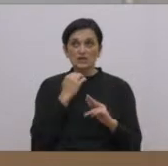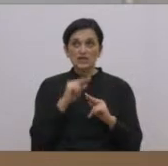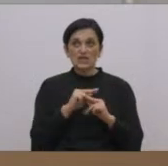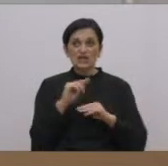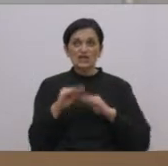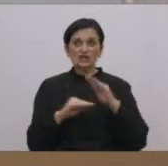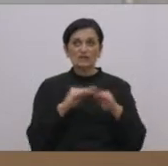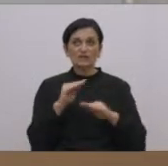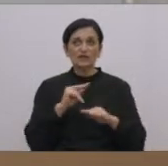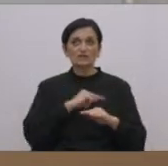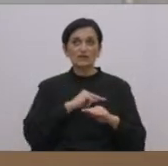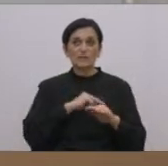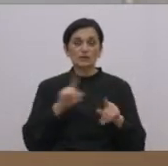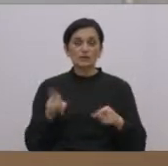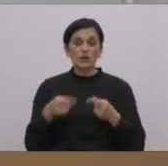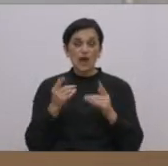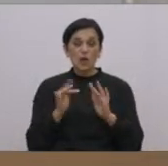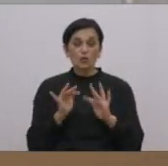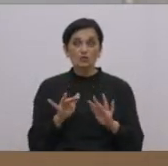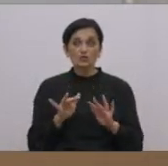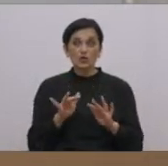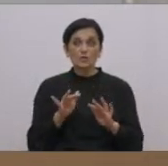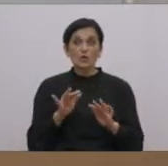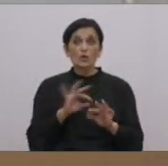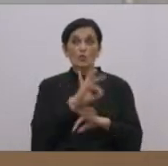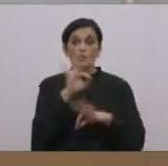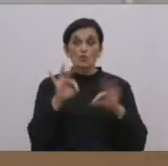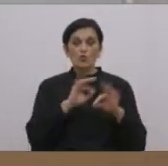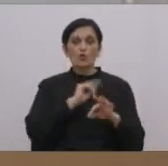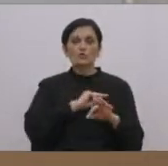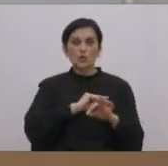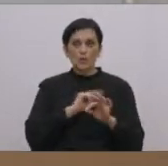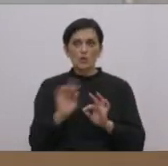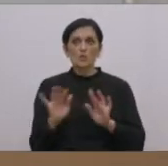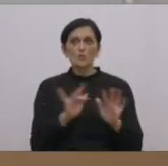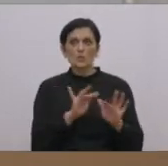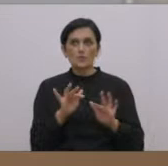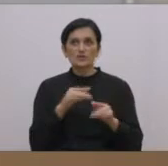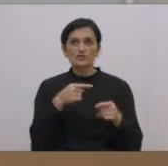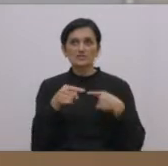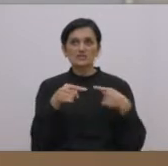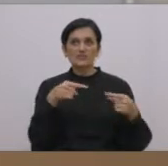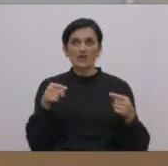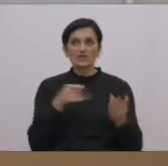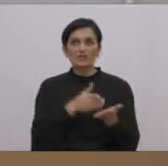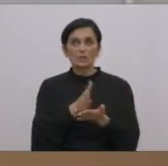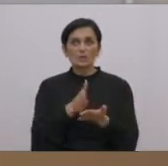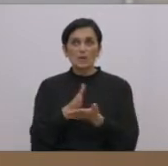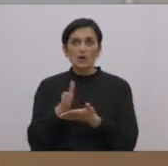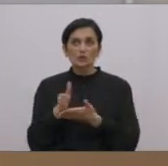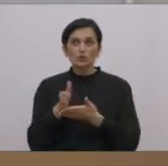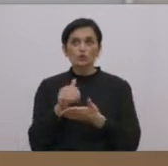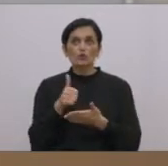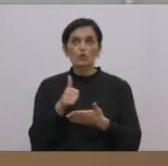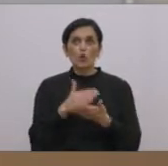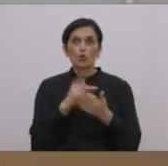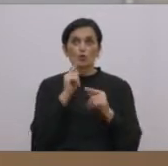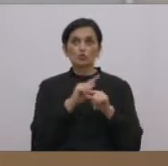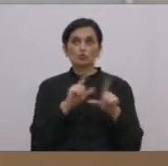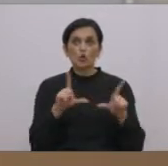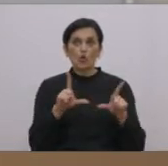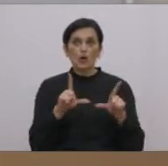ინფრასტრუქტურული სამუშაოების განხორციელებისთვის. პროექტირება და სამუშაოები მიმდინარეობს სხვადასხვა მიმართულებით, როგორიცაა